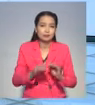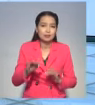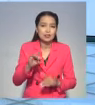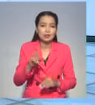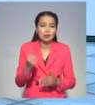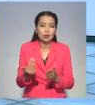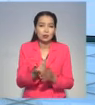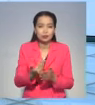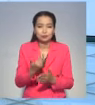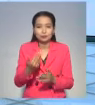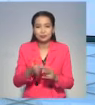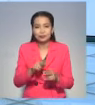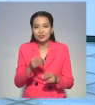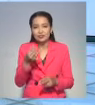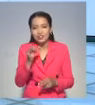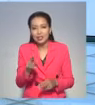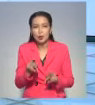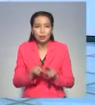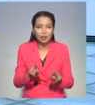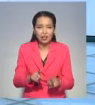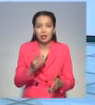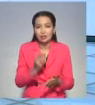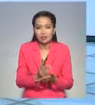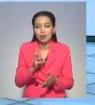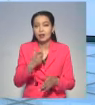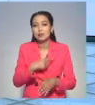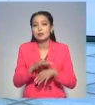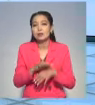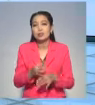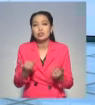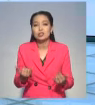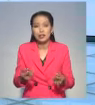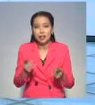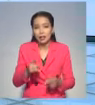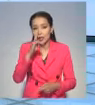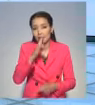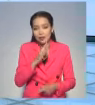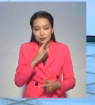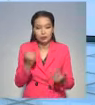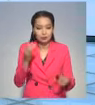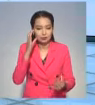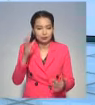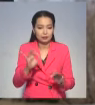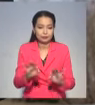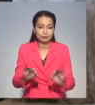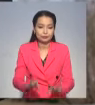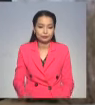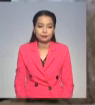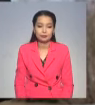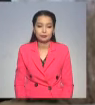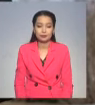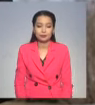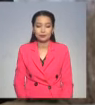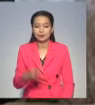дело подкидывают фейки и провокации. Как вести себя в нынешних реалиях казахстанцам, в репортаже Яны Гладковой.